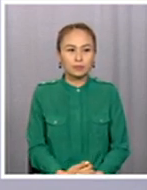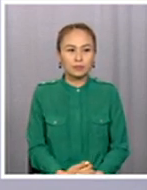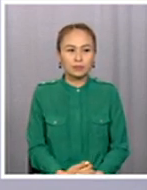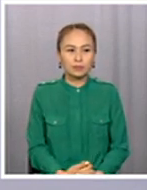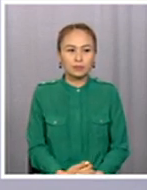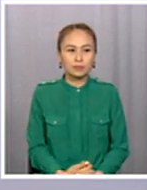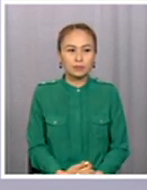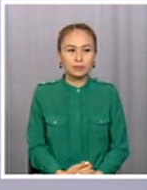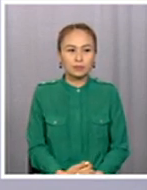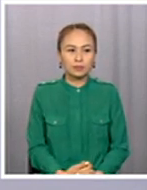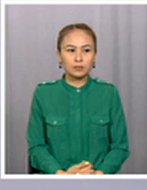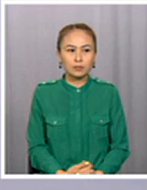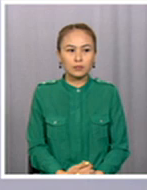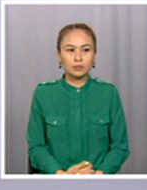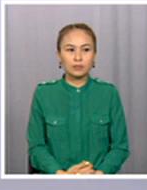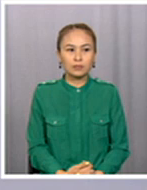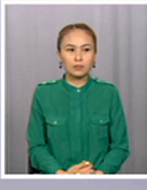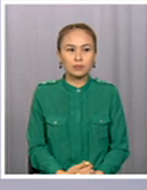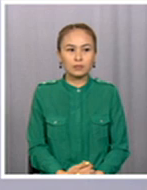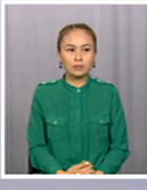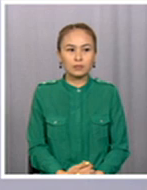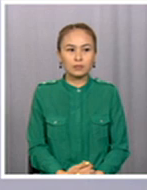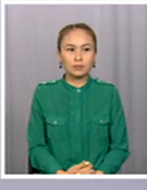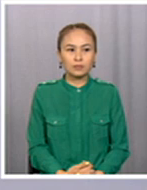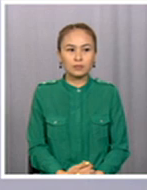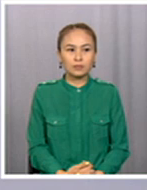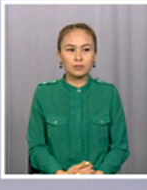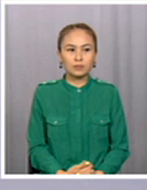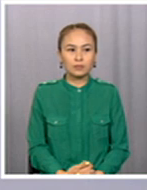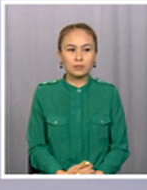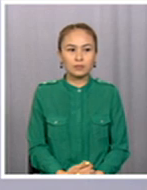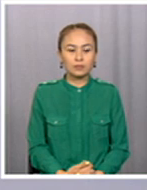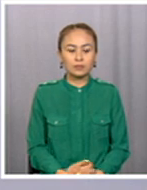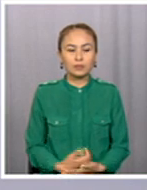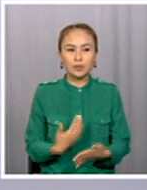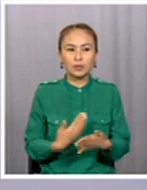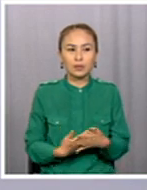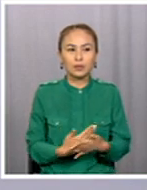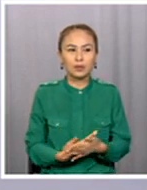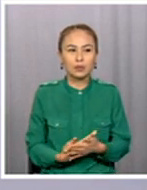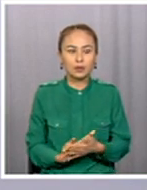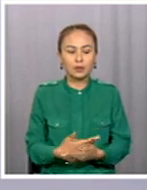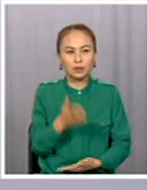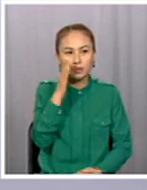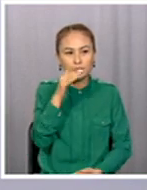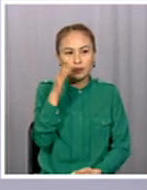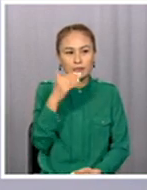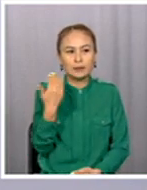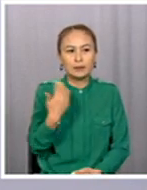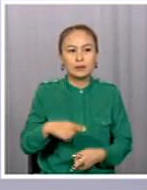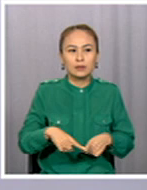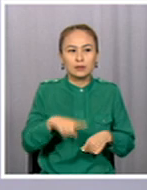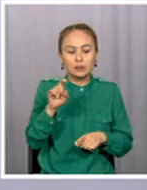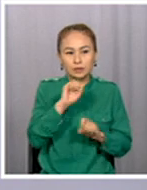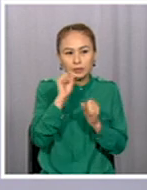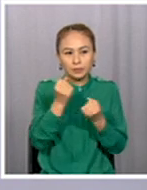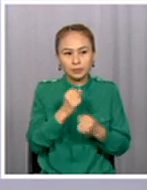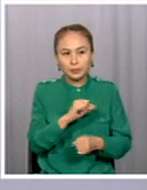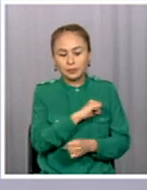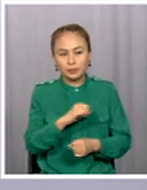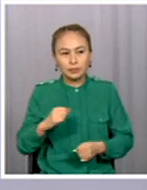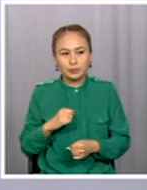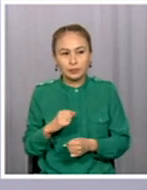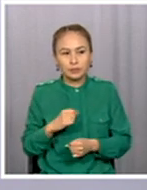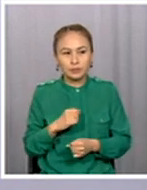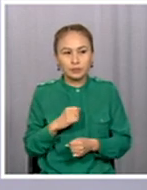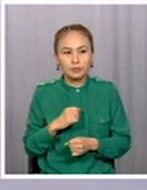жылдамдығы артық екеніне байланысты. Мысалы, бұл жерде тазы итті қарайтын болсақ, оның жылдамдығы ең үлкен. Ал